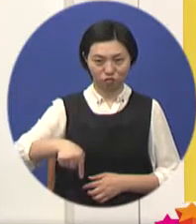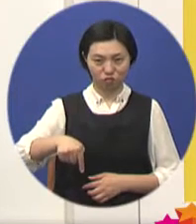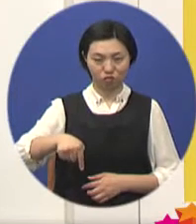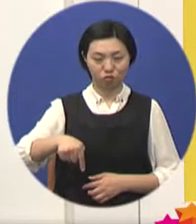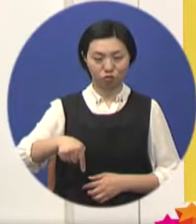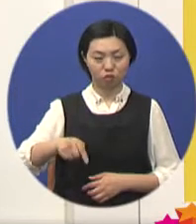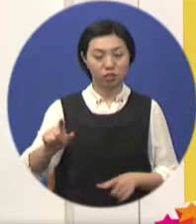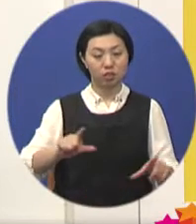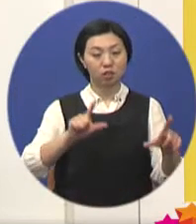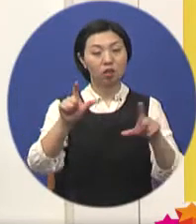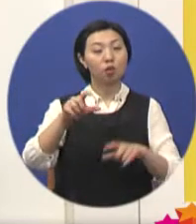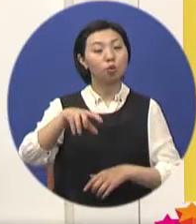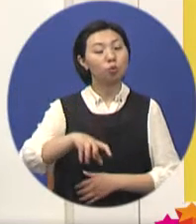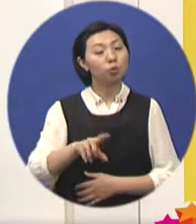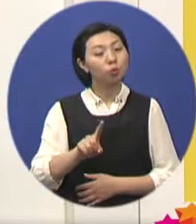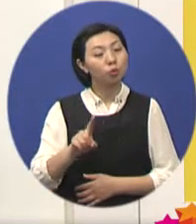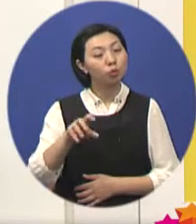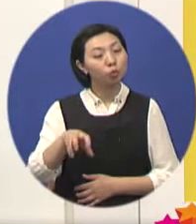어디 사셔요?